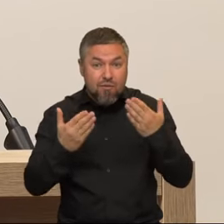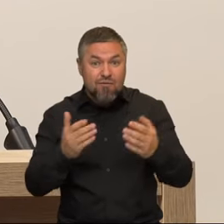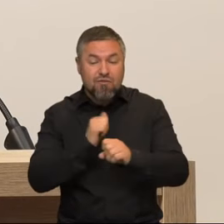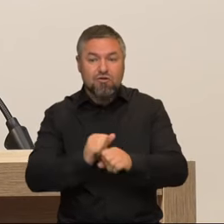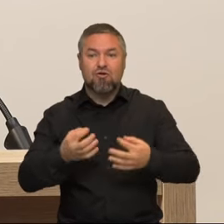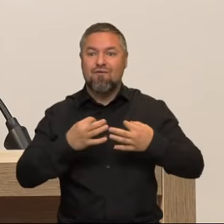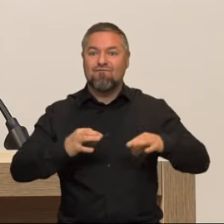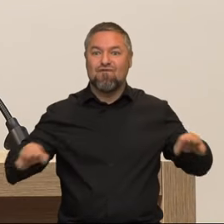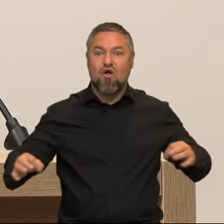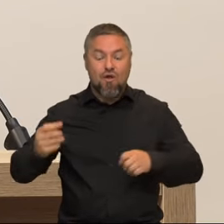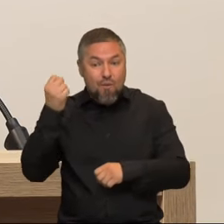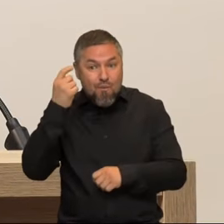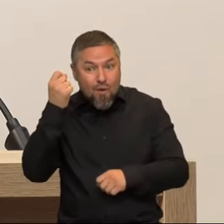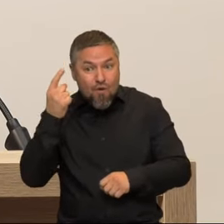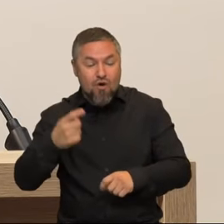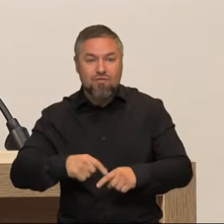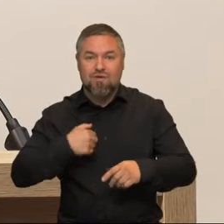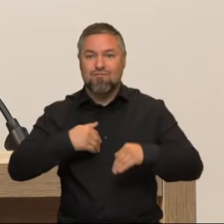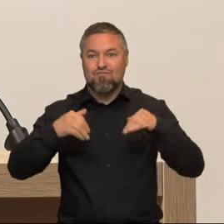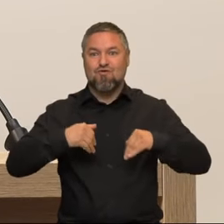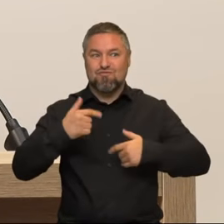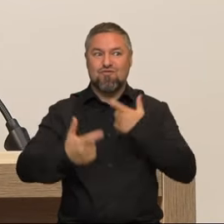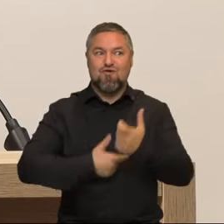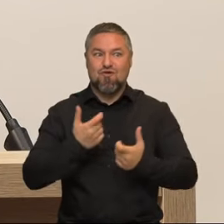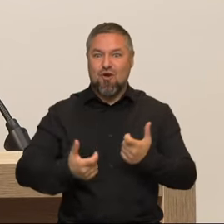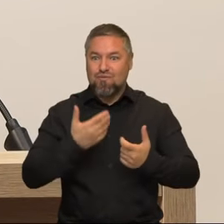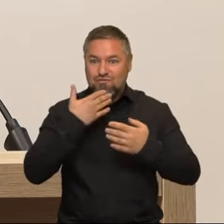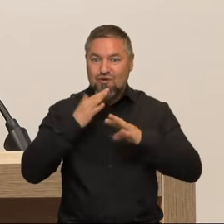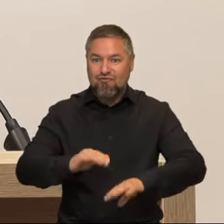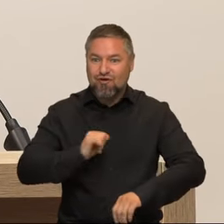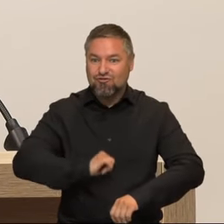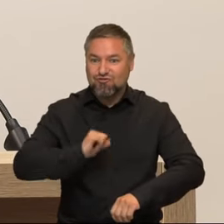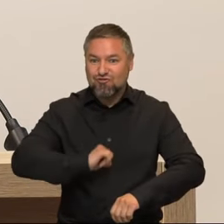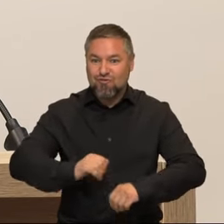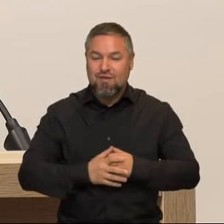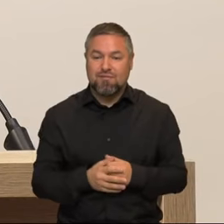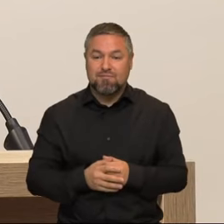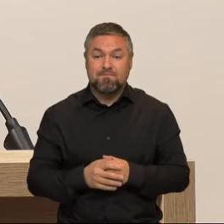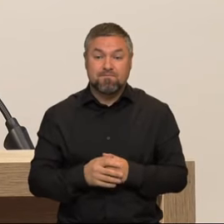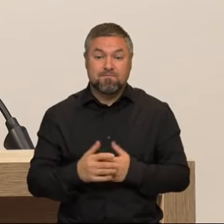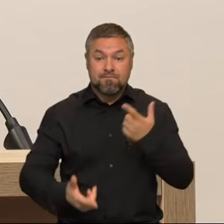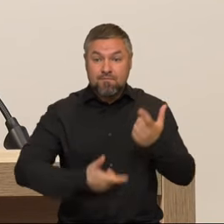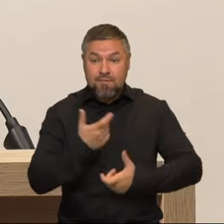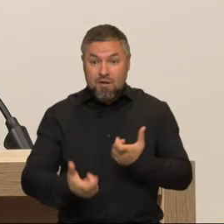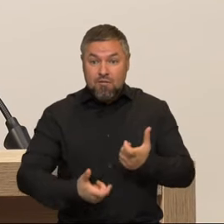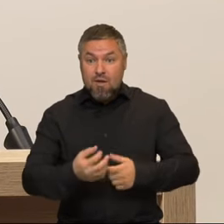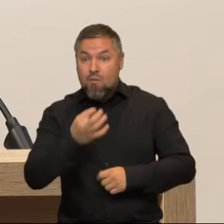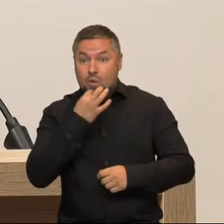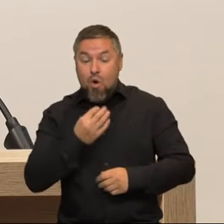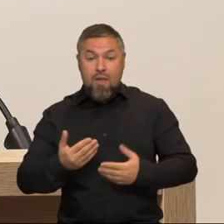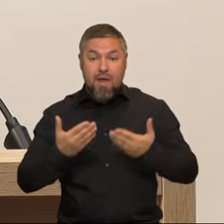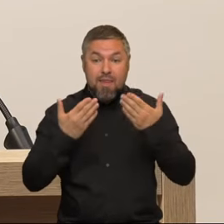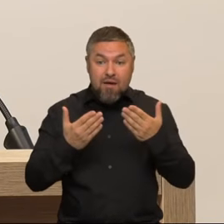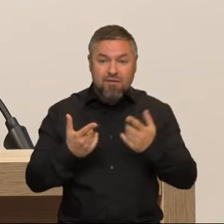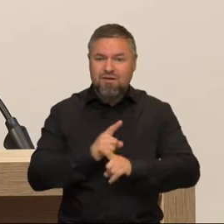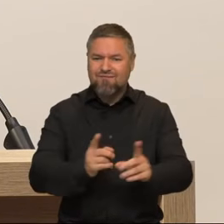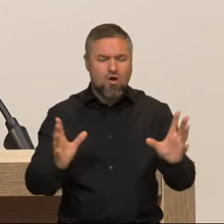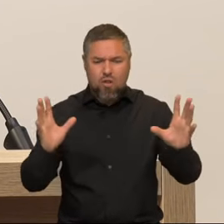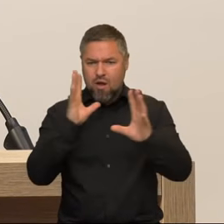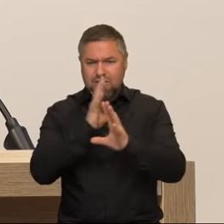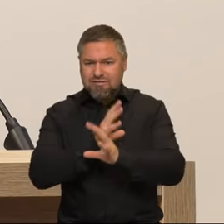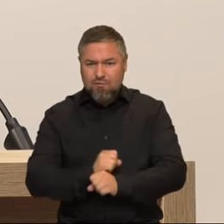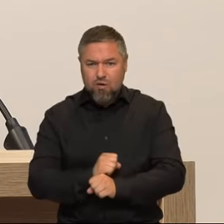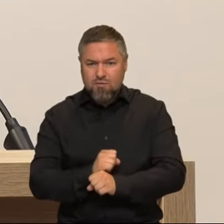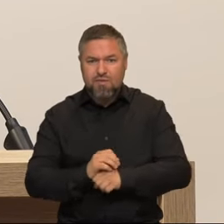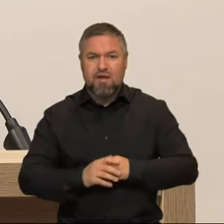jest wolność i kreatywność, na którą możemy sobie pozwolić. W procesie kształcenia młodego naukowca nie możemy zapominać